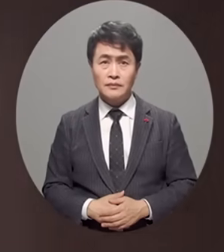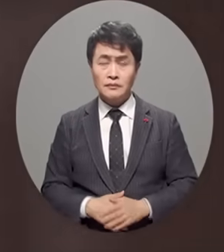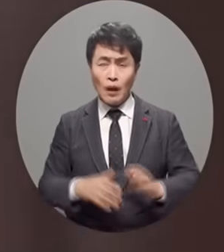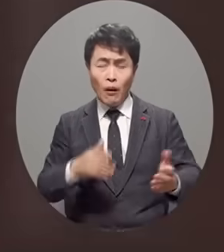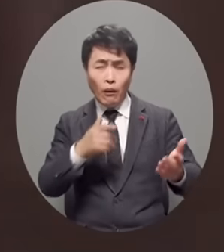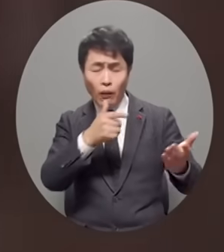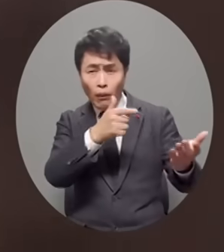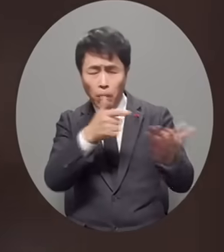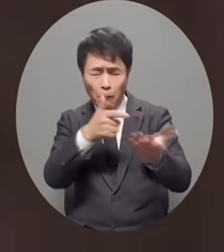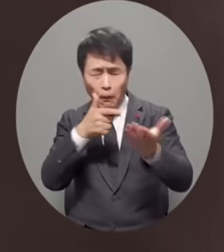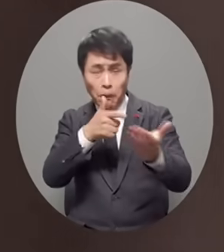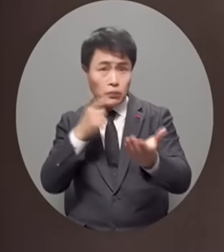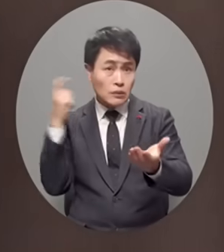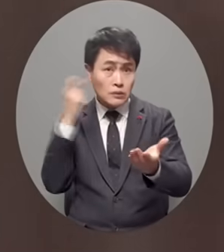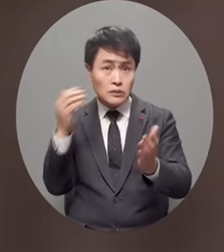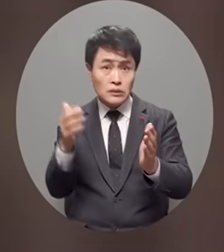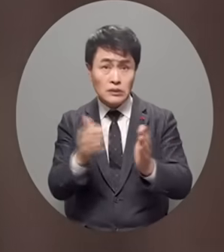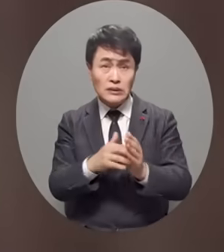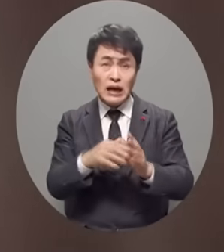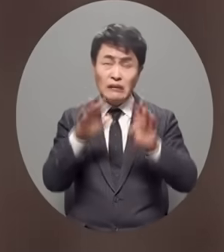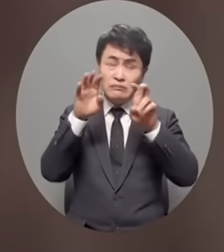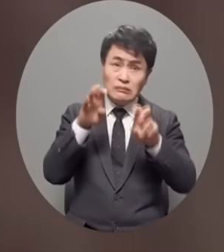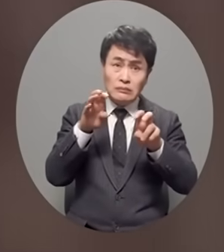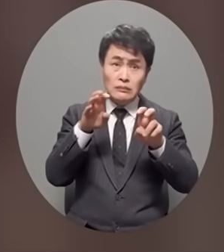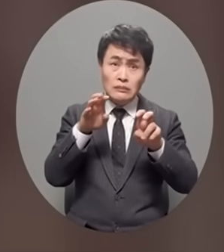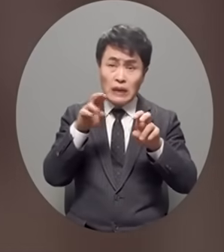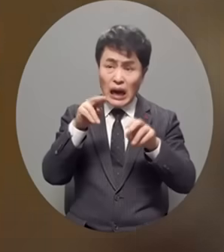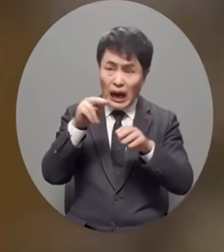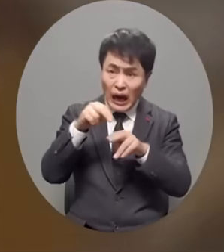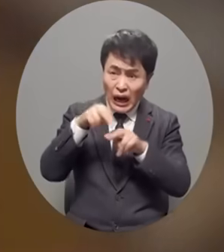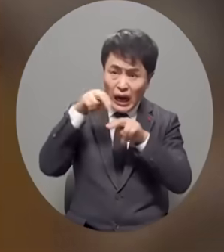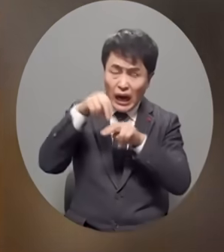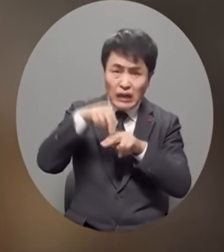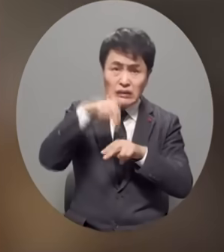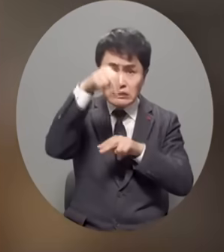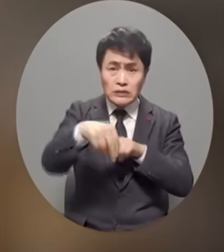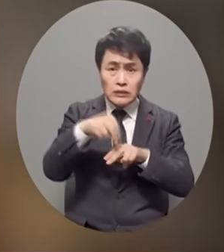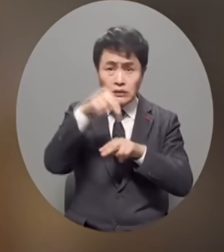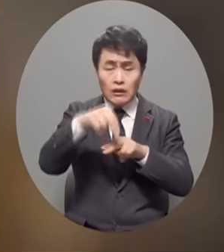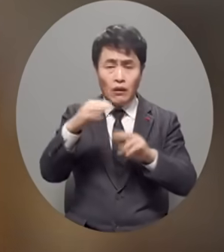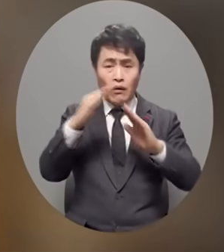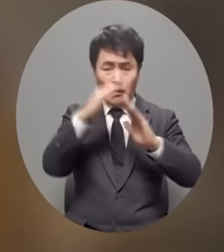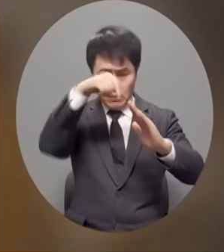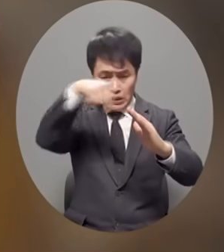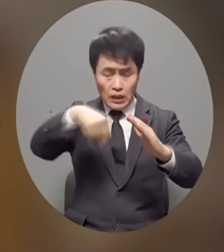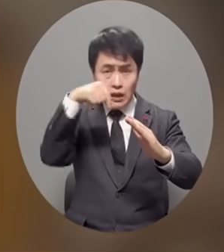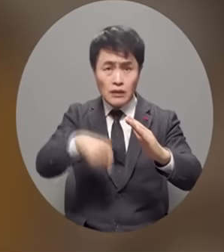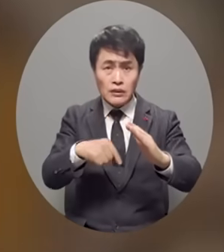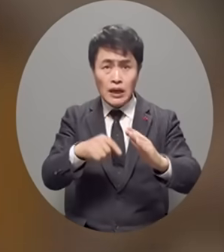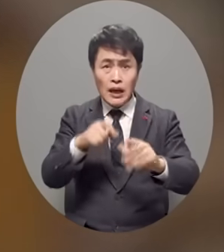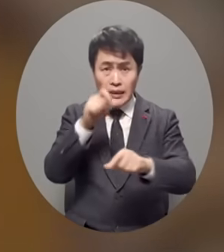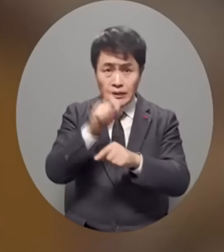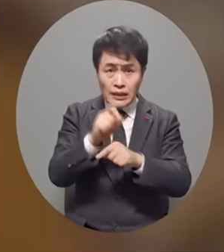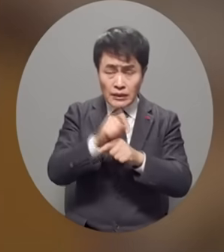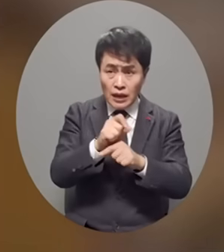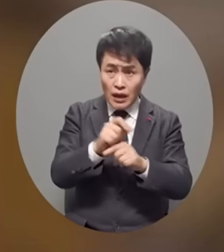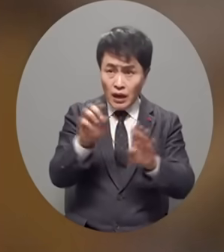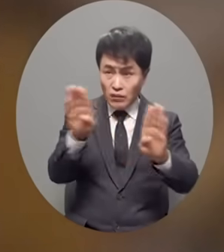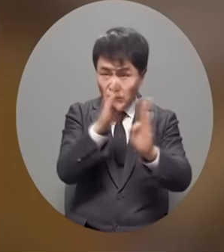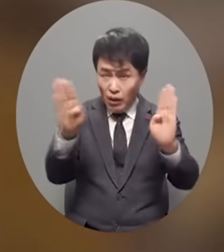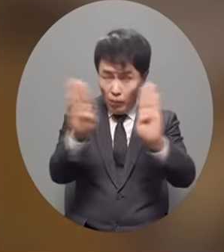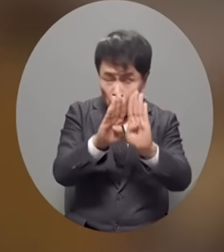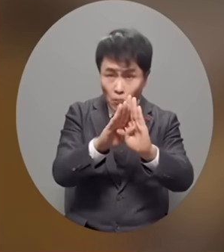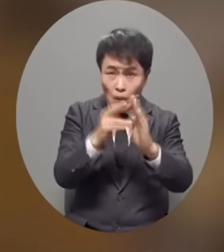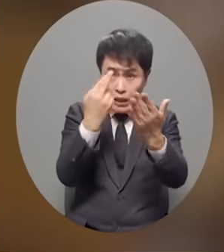총소리가 몇 차례 울리자 난간에 서 있던 사람들이 잇따라 뛰어내립니다. 건물 안에 있던 사람들은 책상과 의자로 문을 막은 채 창문 아래